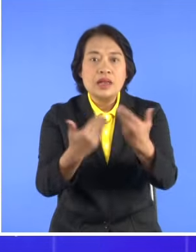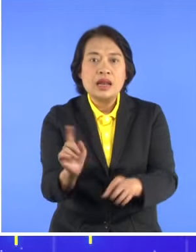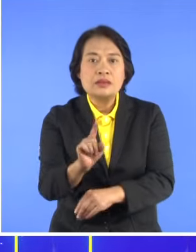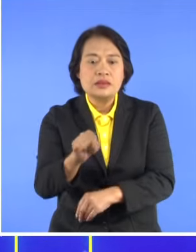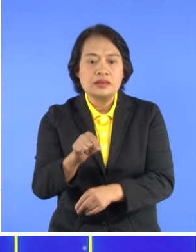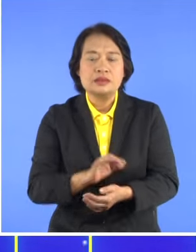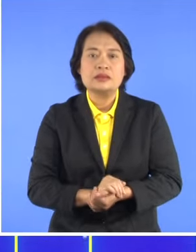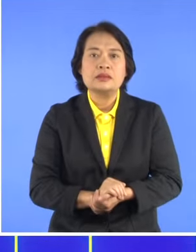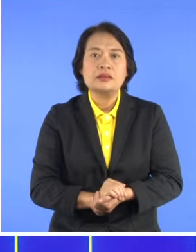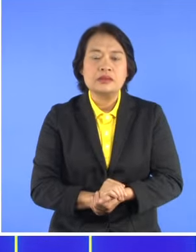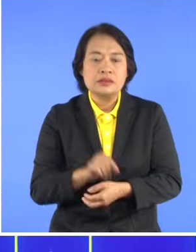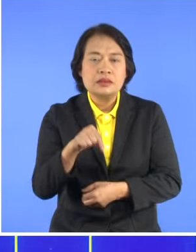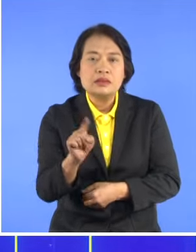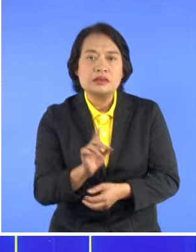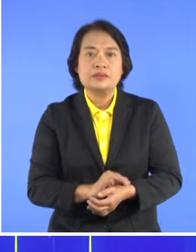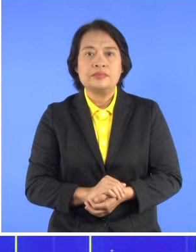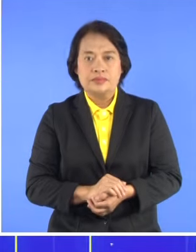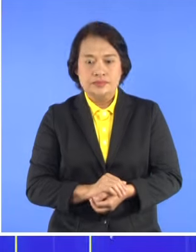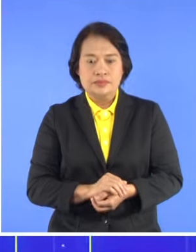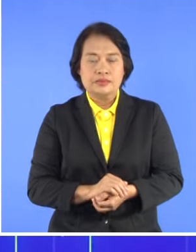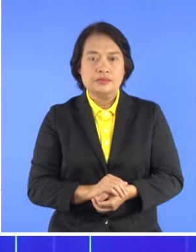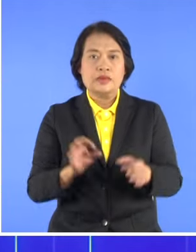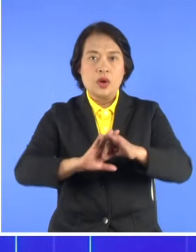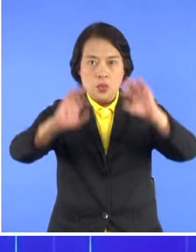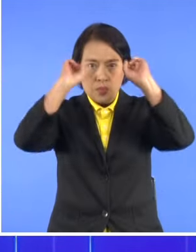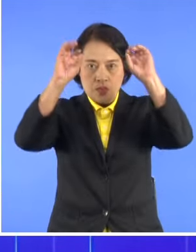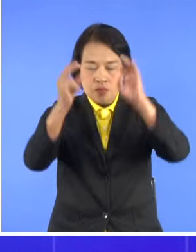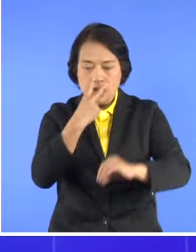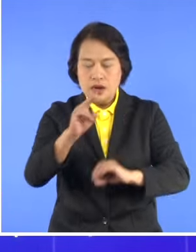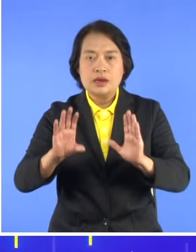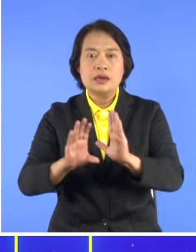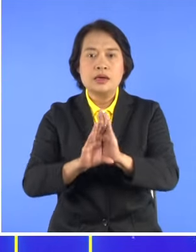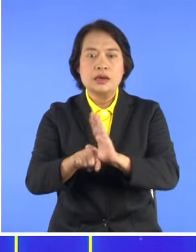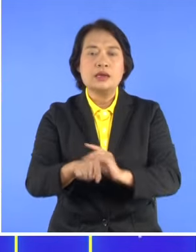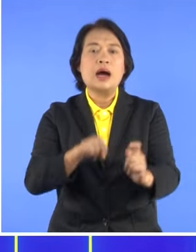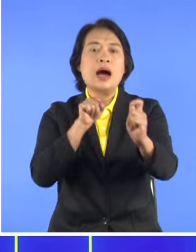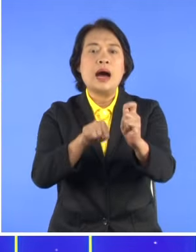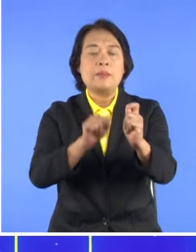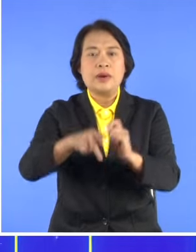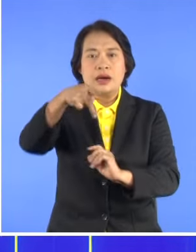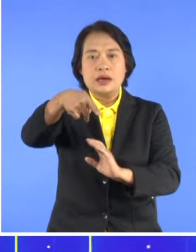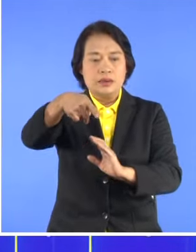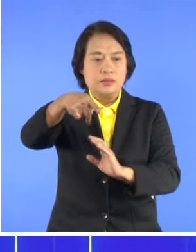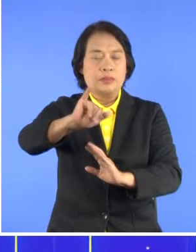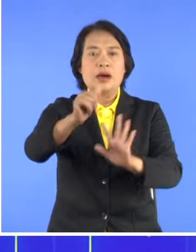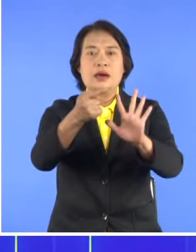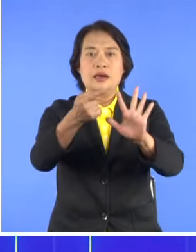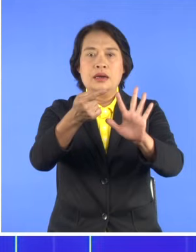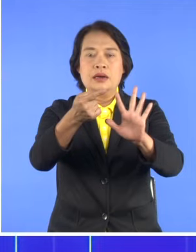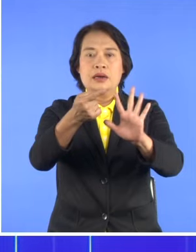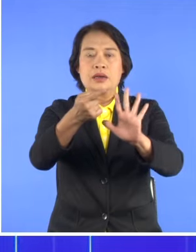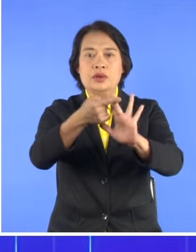ช่วงชิงสถานการณ์เออเอศอยู่ที่อภพยุจังหวัศรีเนะแล้วพอสักแล้วมันติดตัวไปเลย